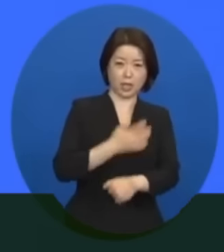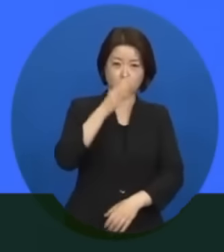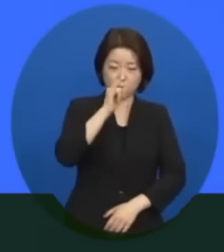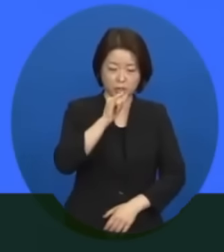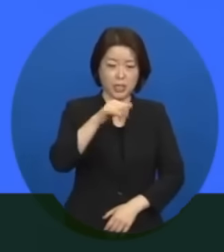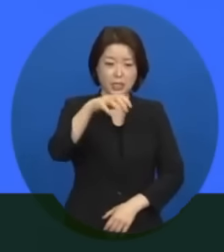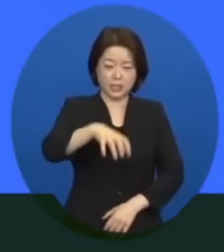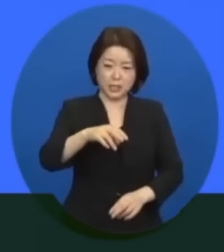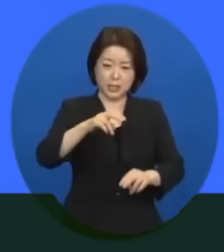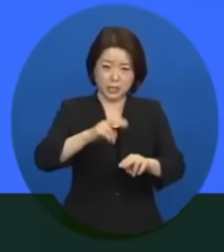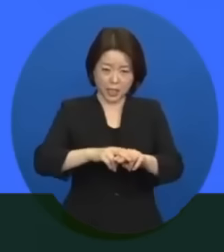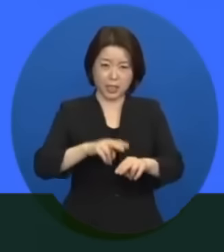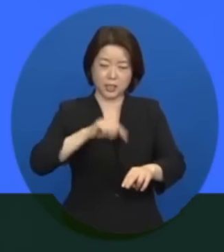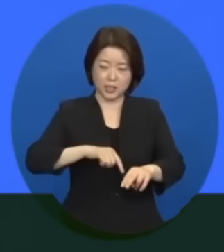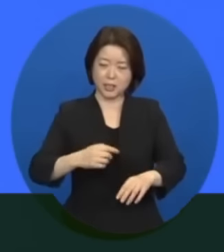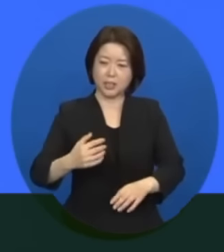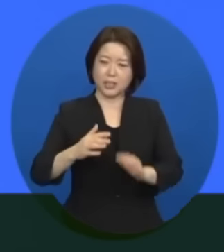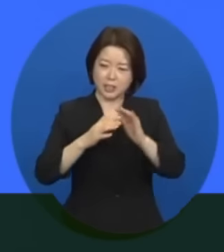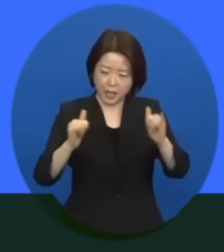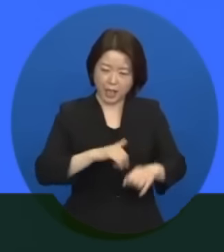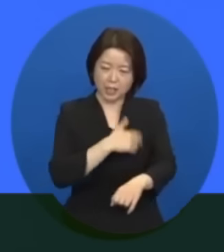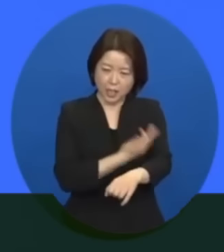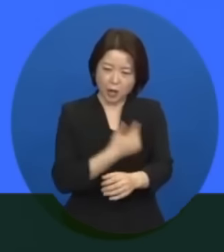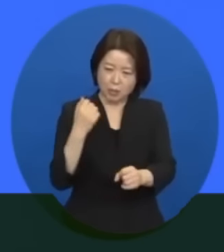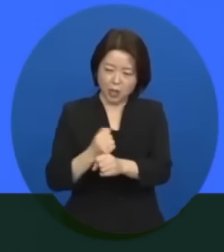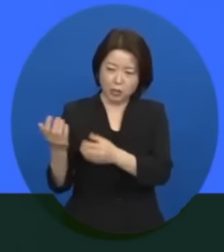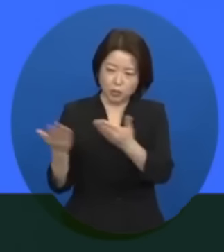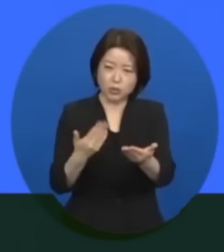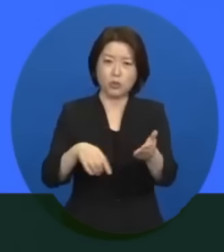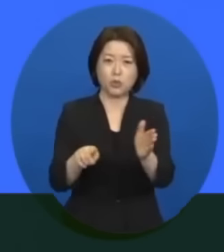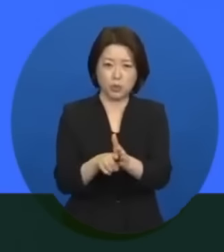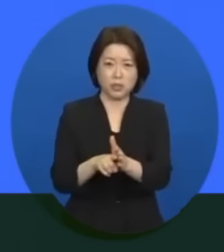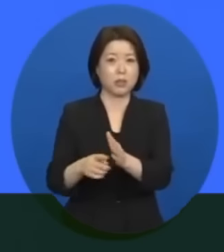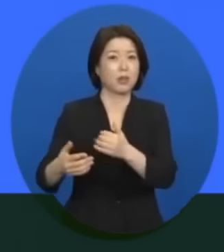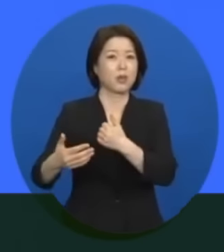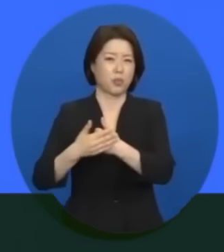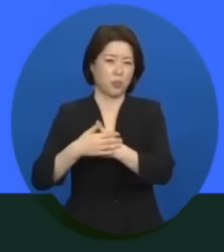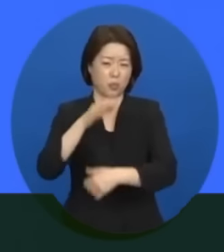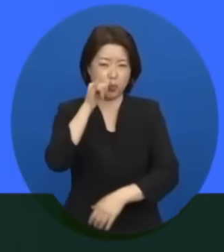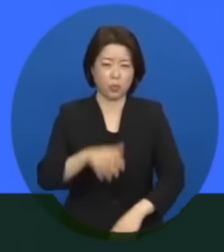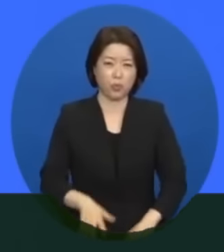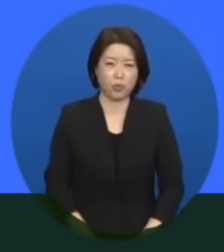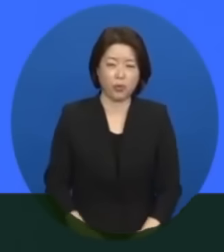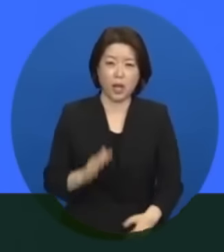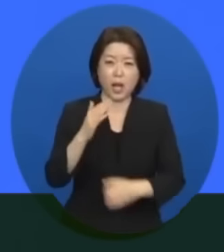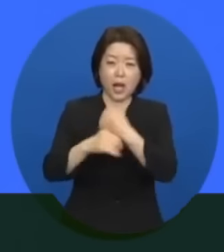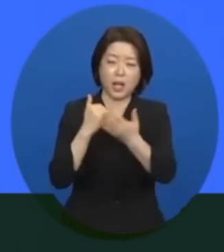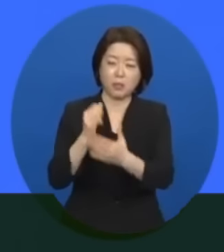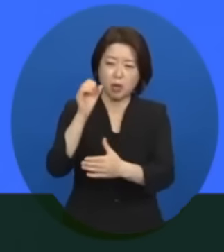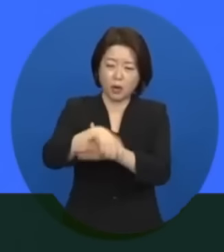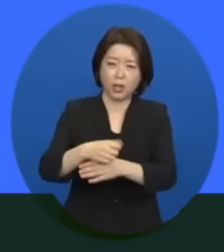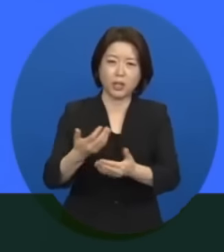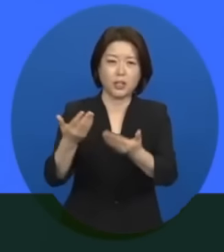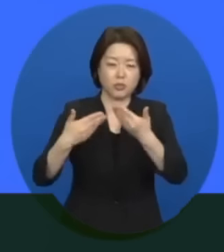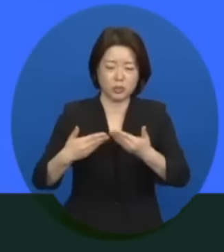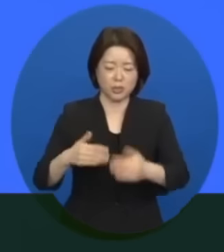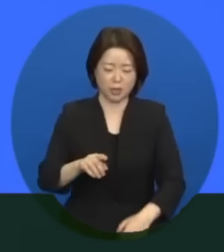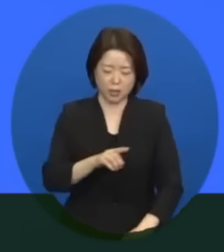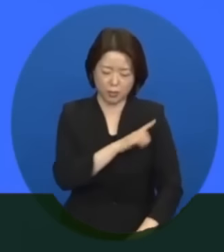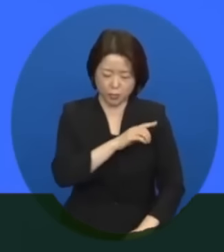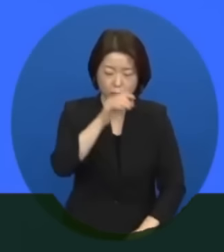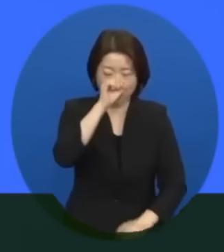나가시기 위해서 그 허락을 하시는 것이죠 그리고 우리가 이런 고백을 하죠 하나님의 허락하심이 최선이다